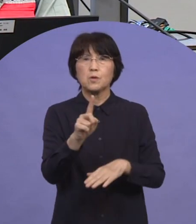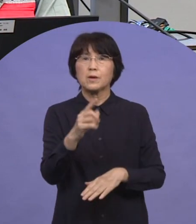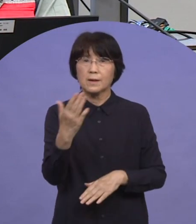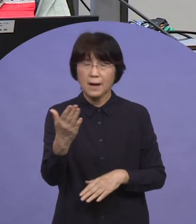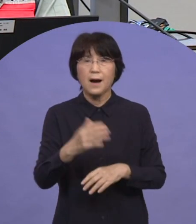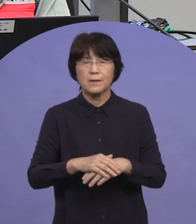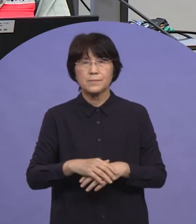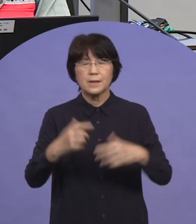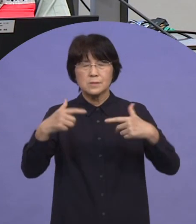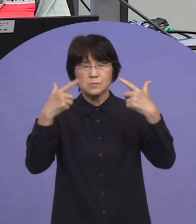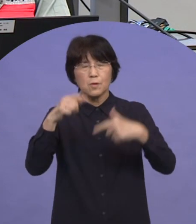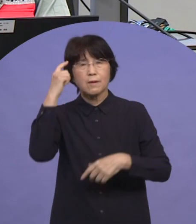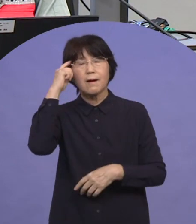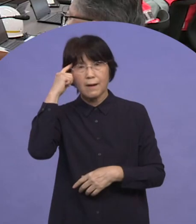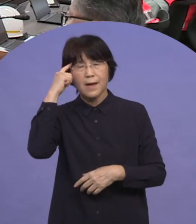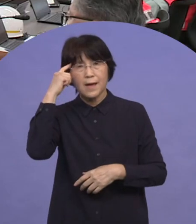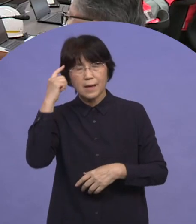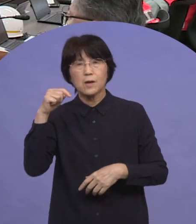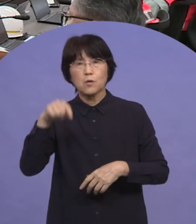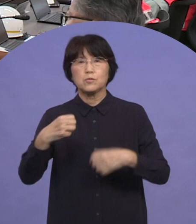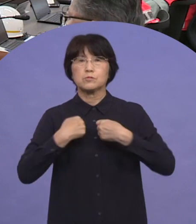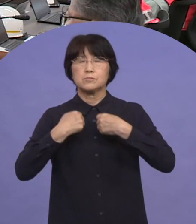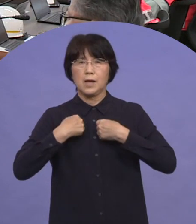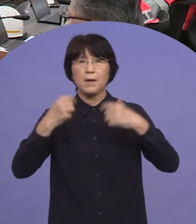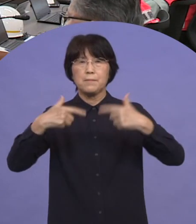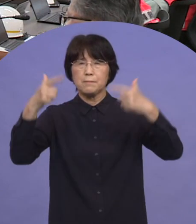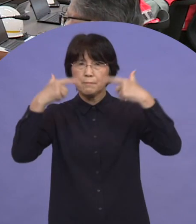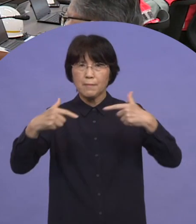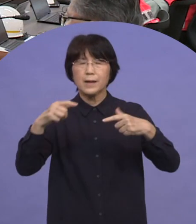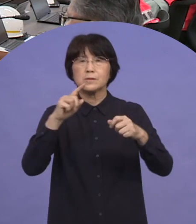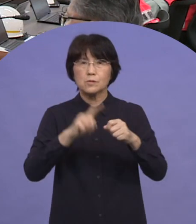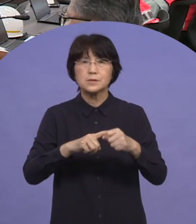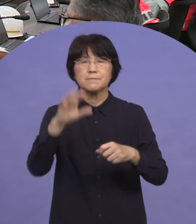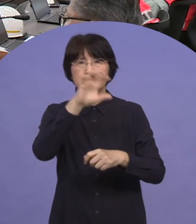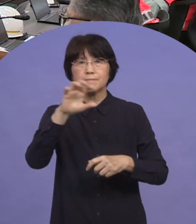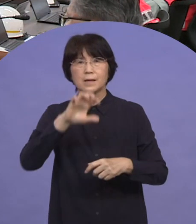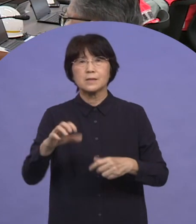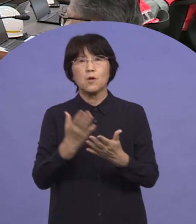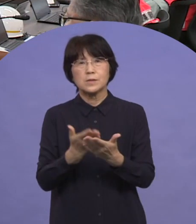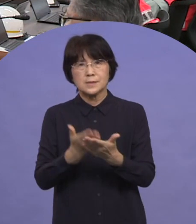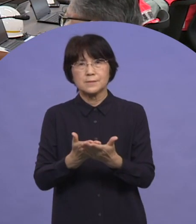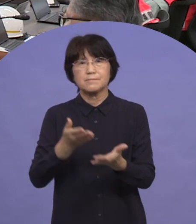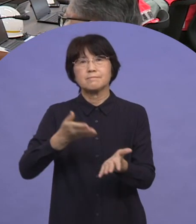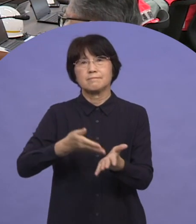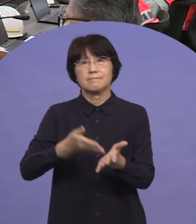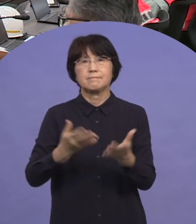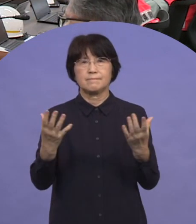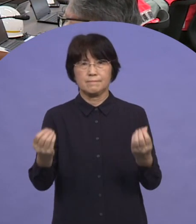しいと公表しました。